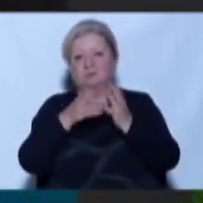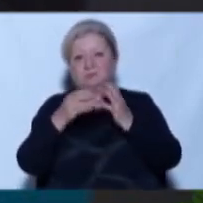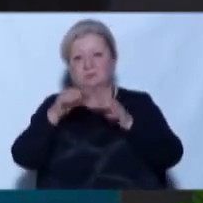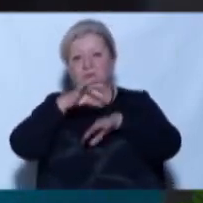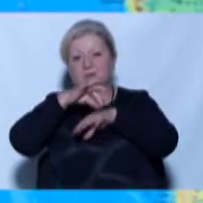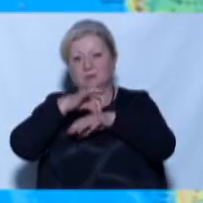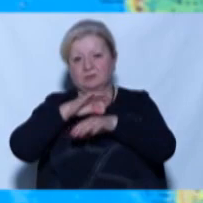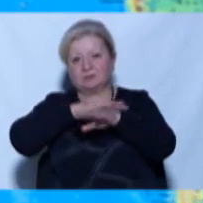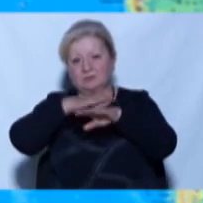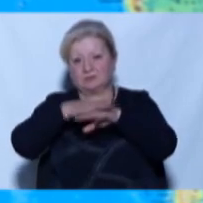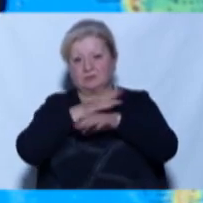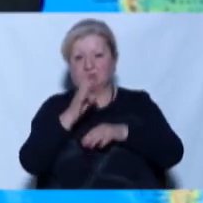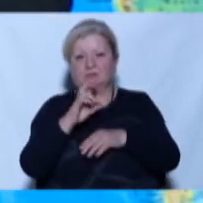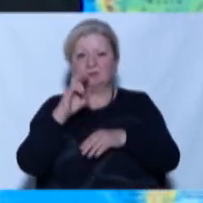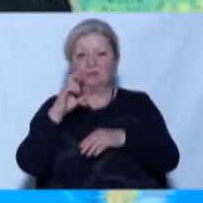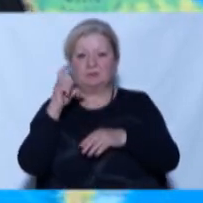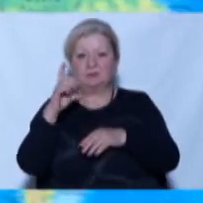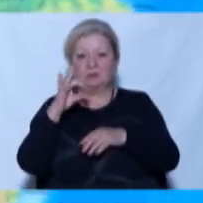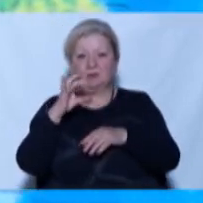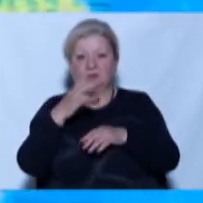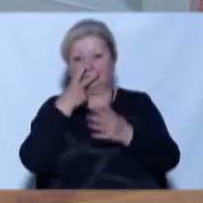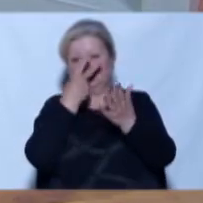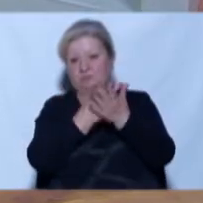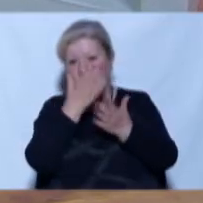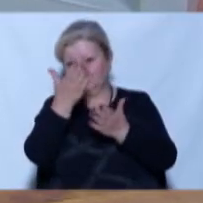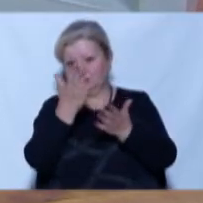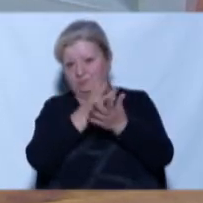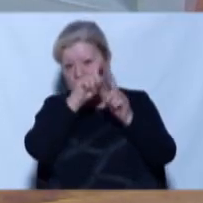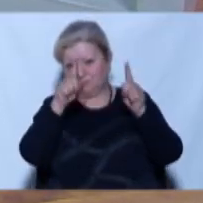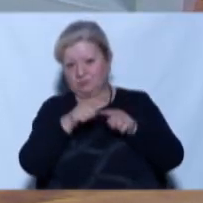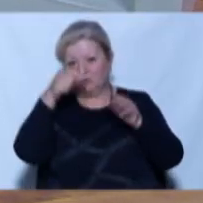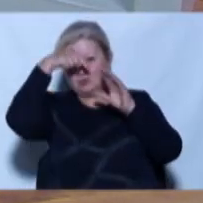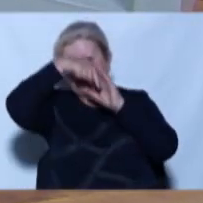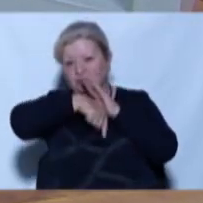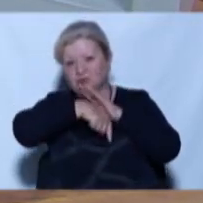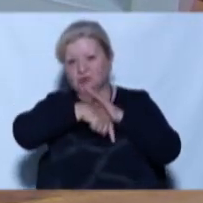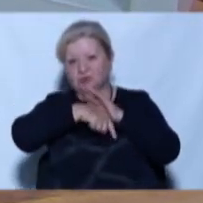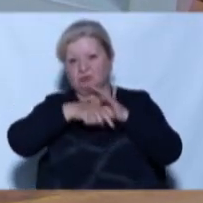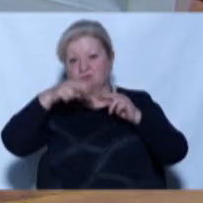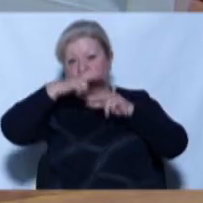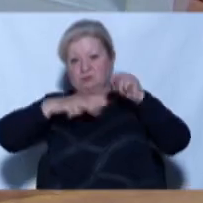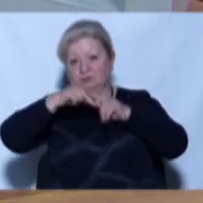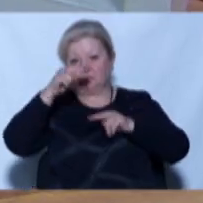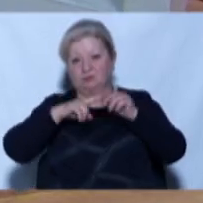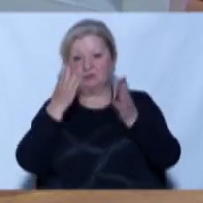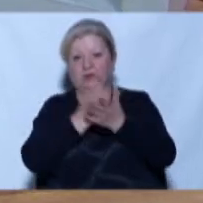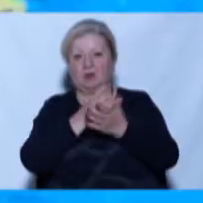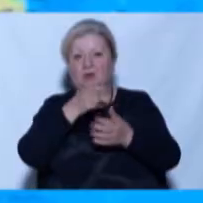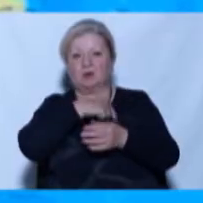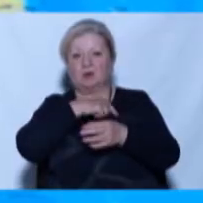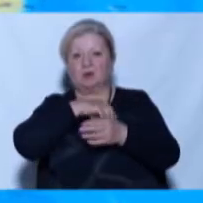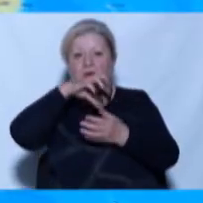ხედავთ დედამიწის შინაგან აგებულებას, რომელიც არის ბირთვი, მანტია მის გარშემო